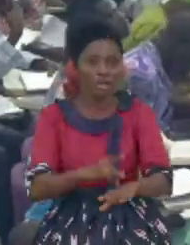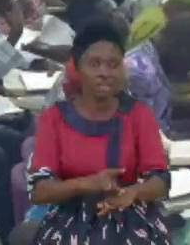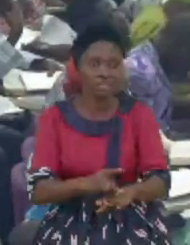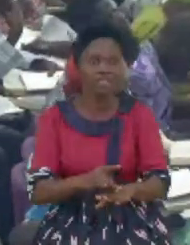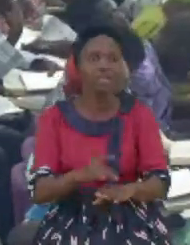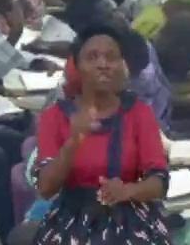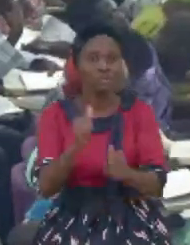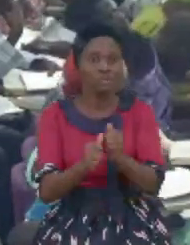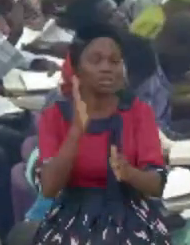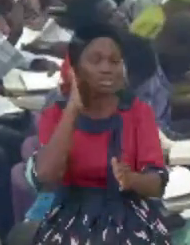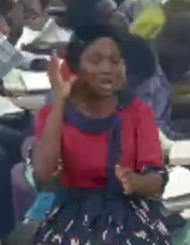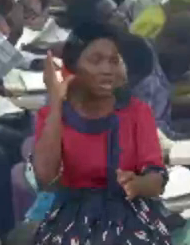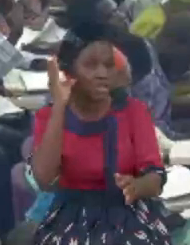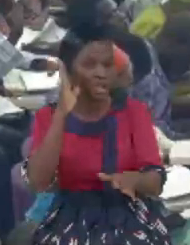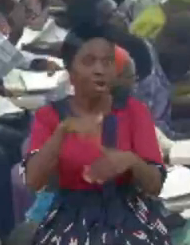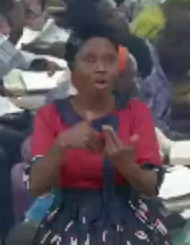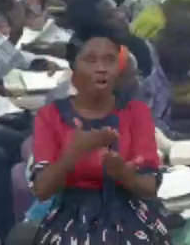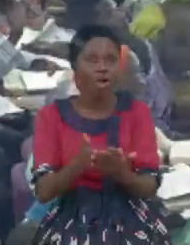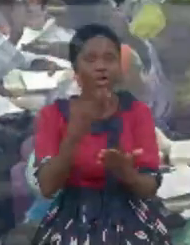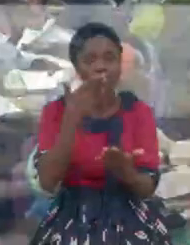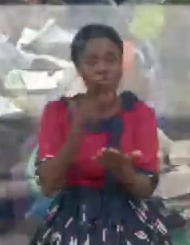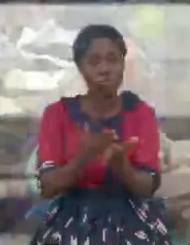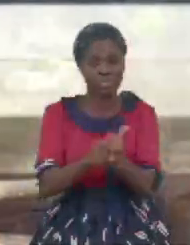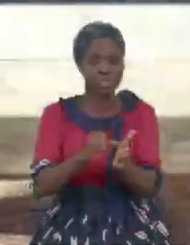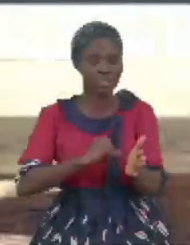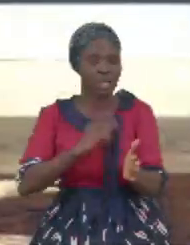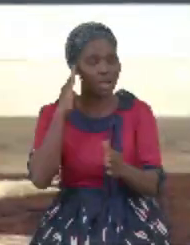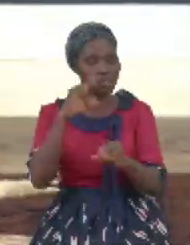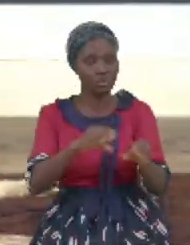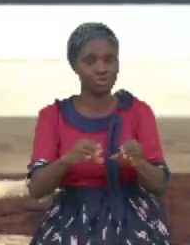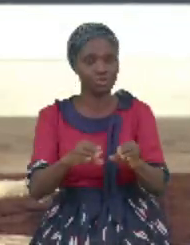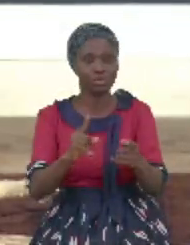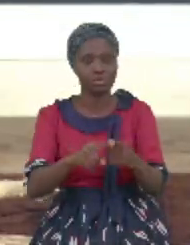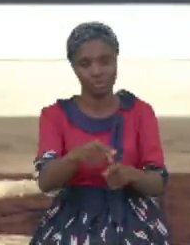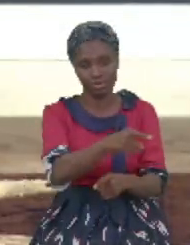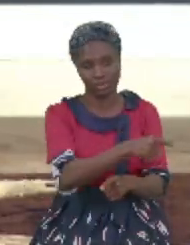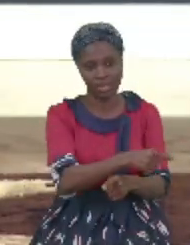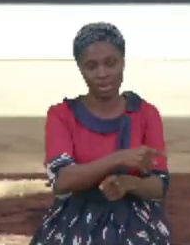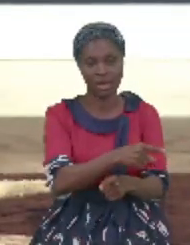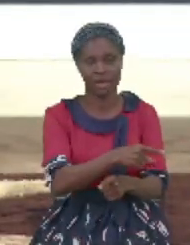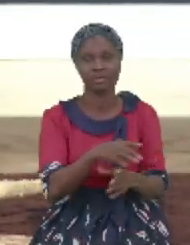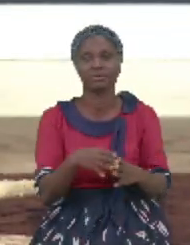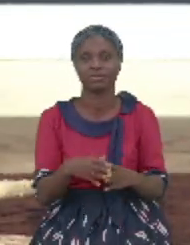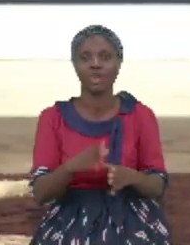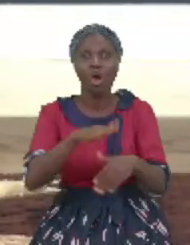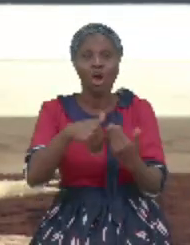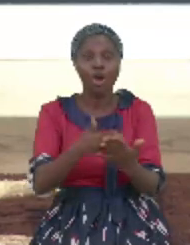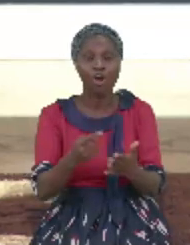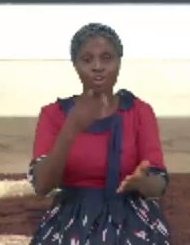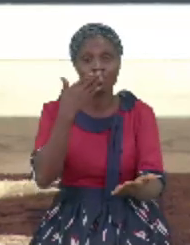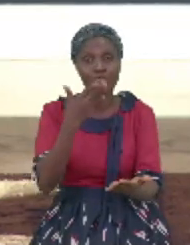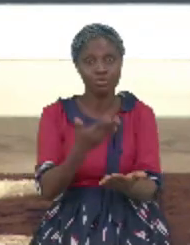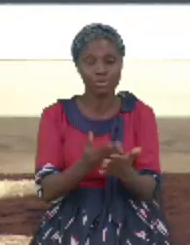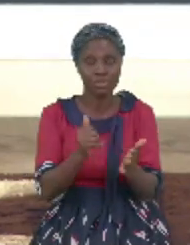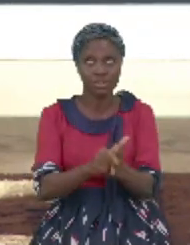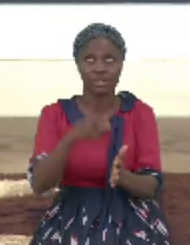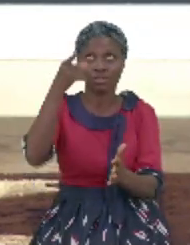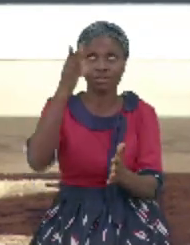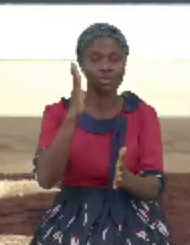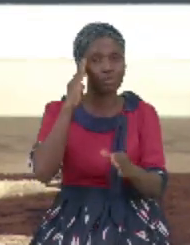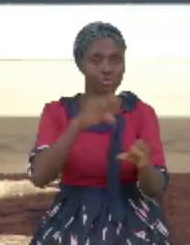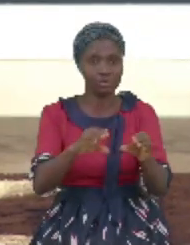apprendront tout le bien que je leur ferai. J'entendrai, j'apprendrai tout le